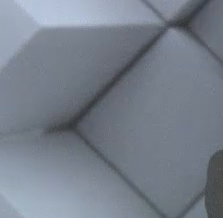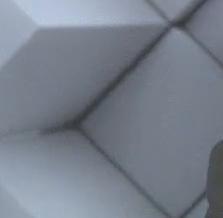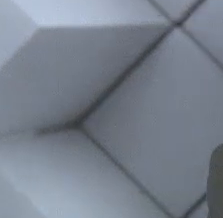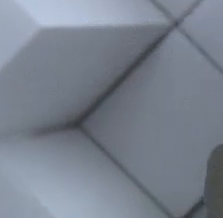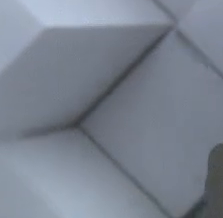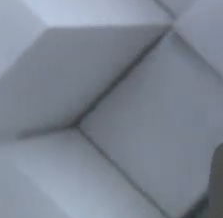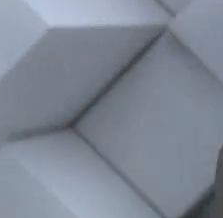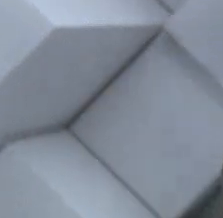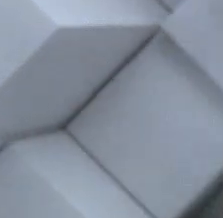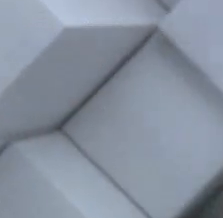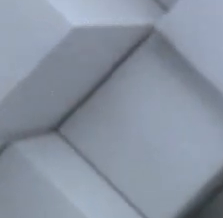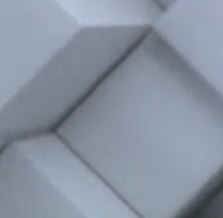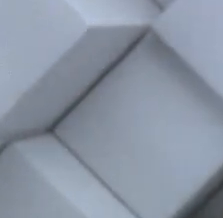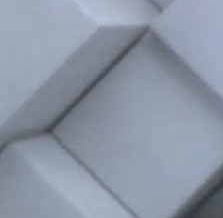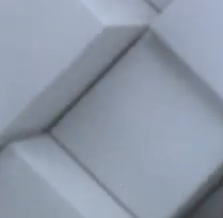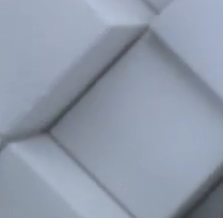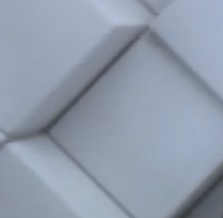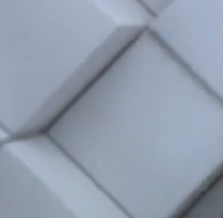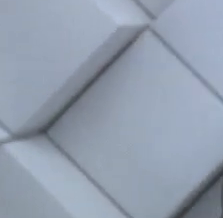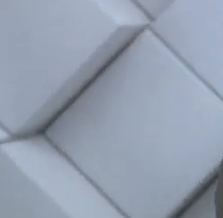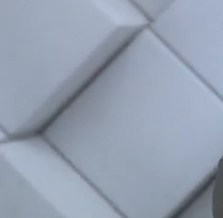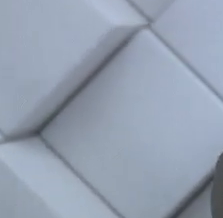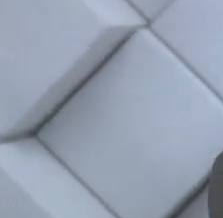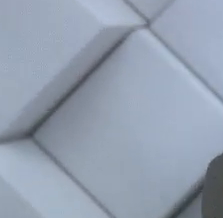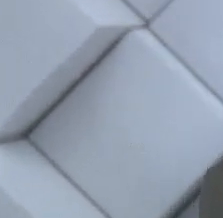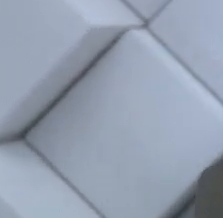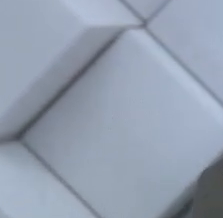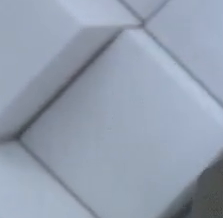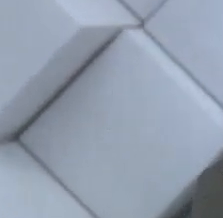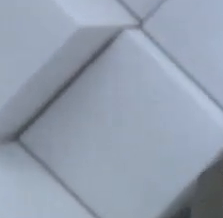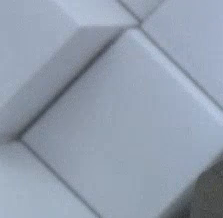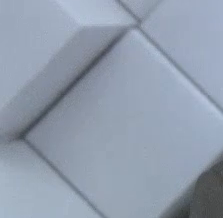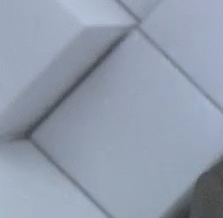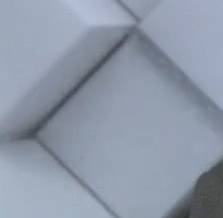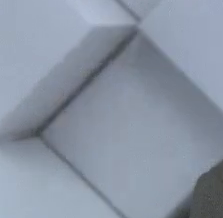και τα άλλα αναγκαστικά. Έχουμε και τα βασιλικά τώρα. Λοιπόν,